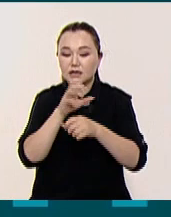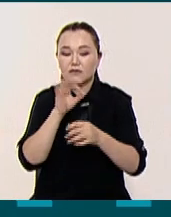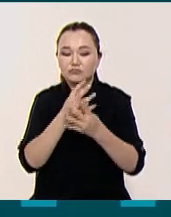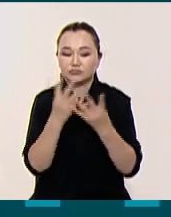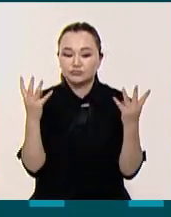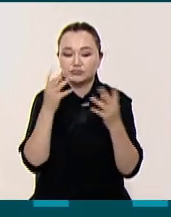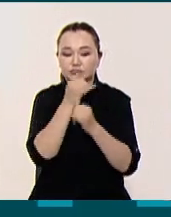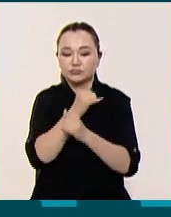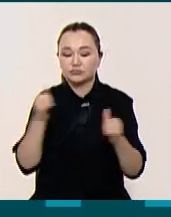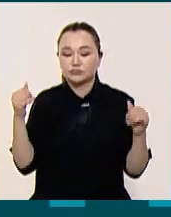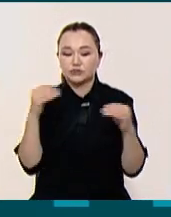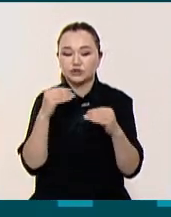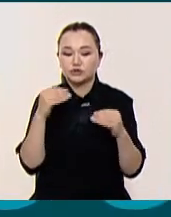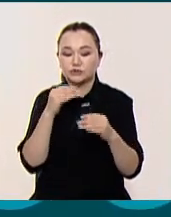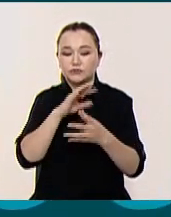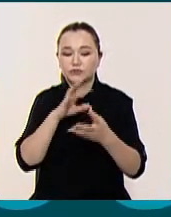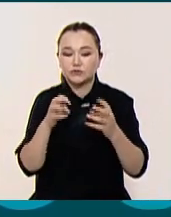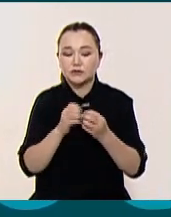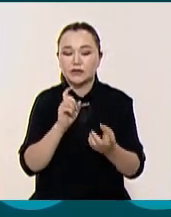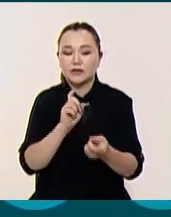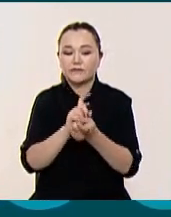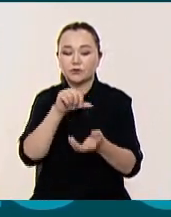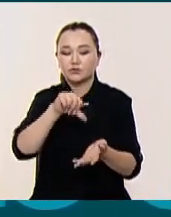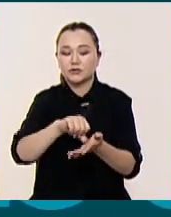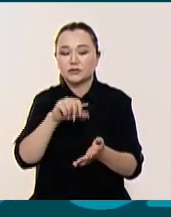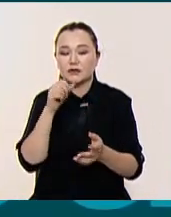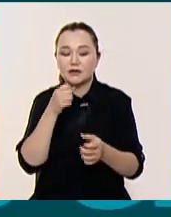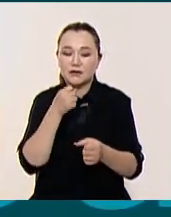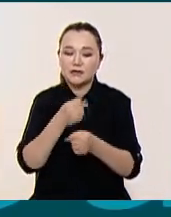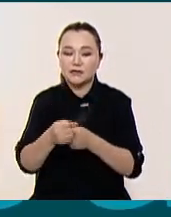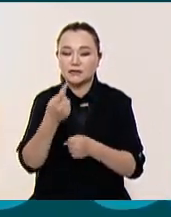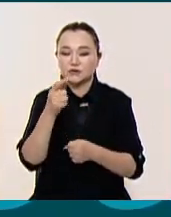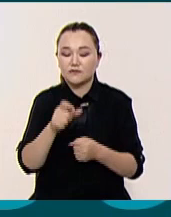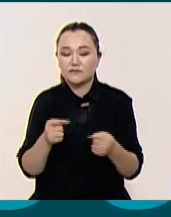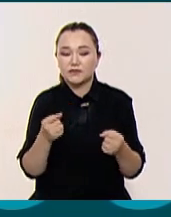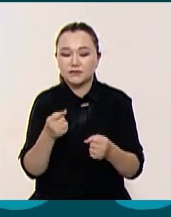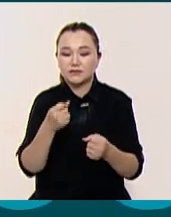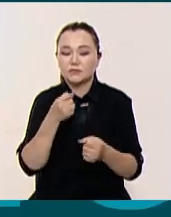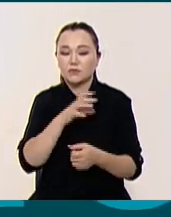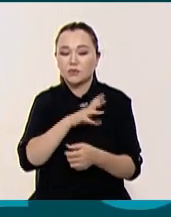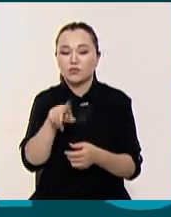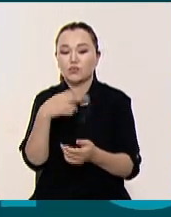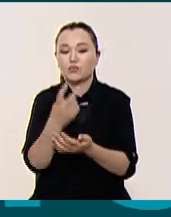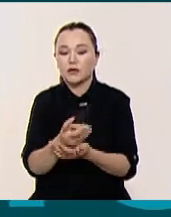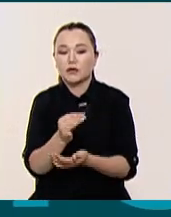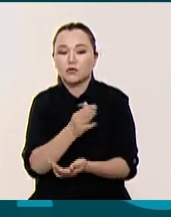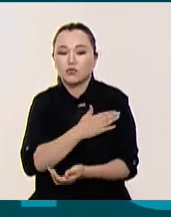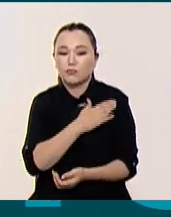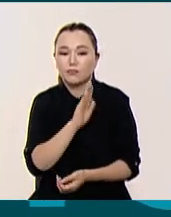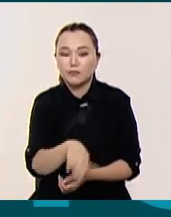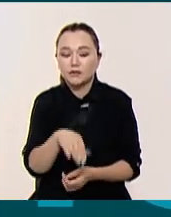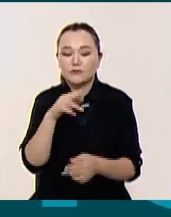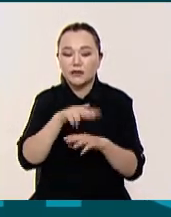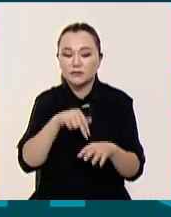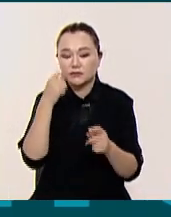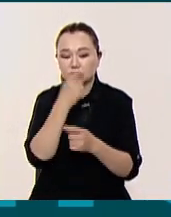ряд и закрыли движение машинам. В результате конфликта участник акции нанес одному из водителей удар. Тот упал и умер. В полиции